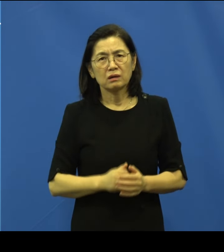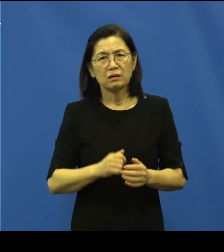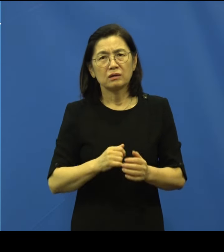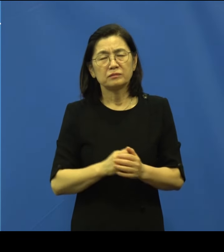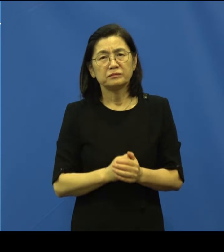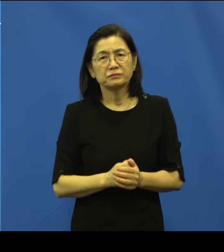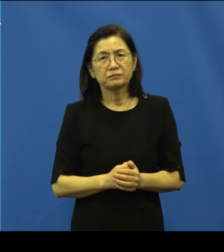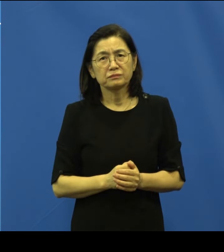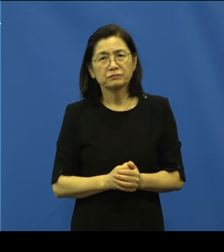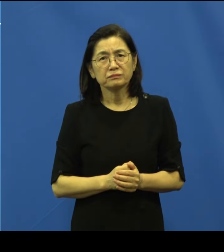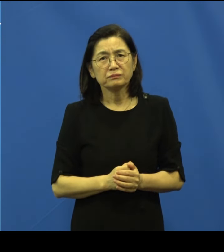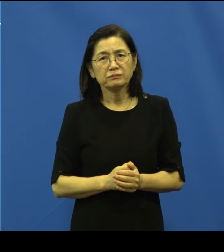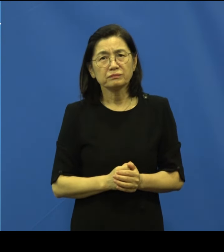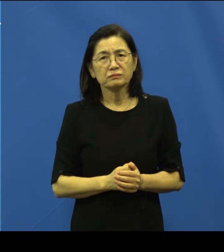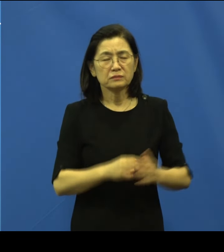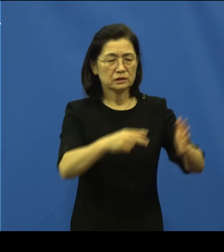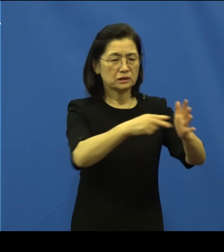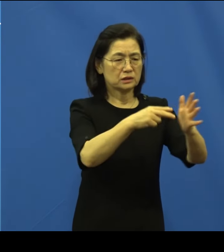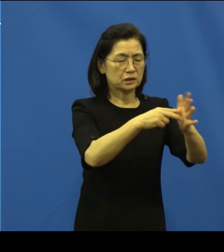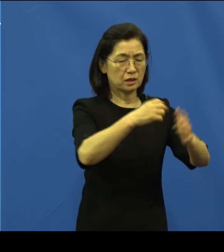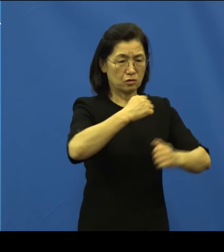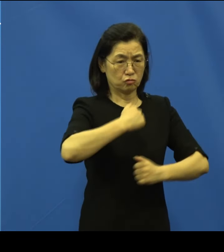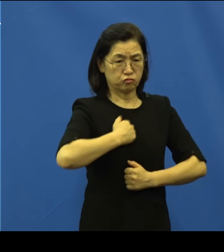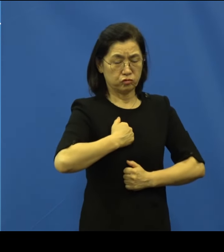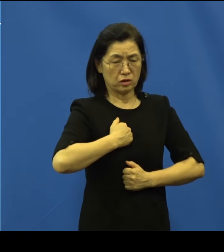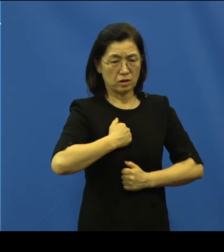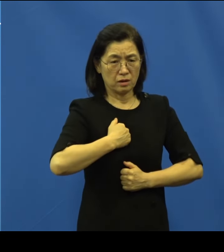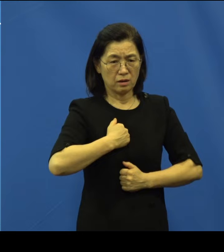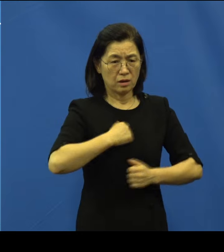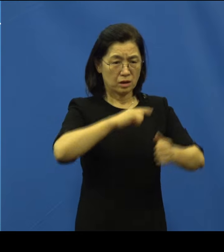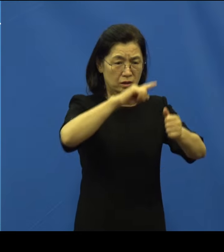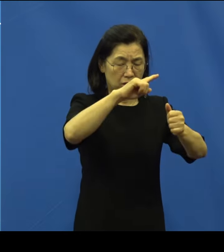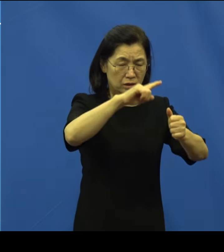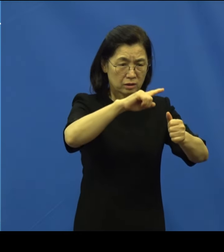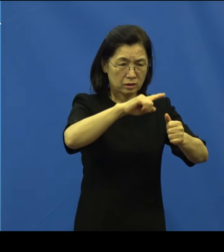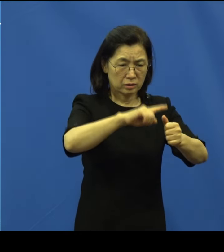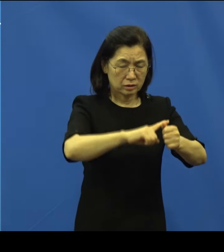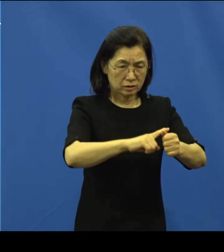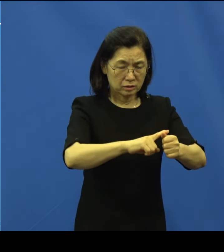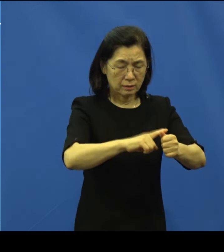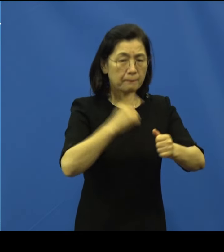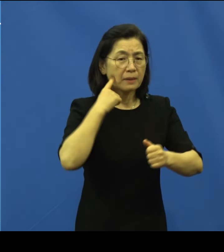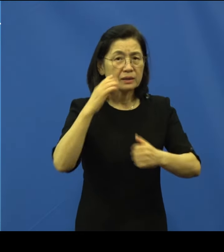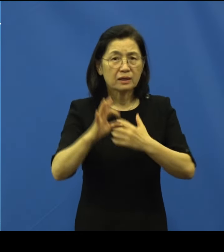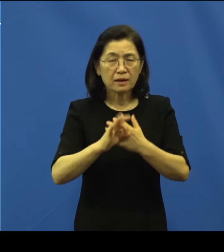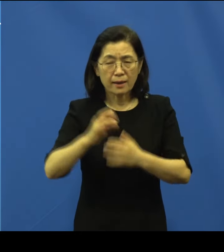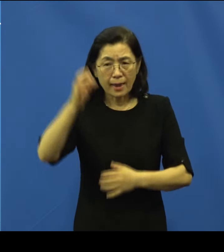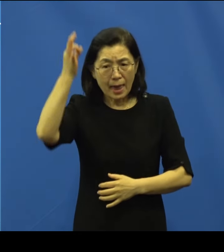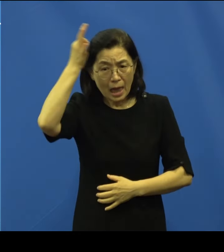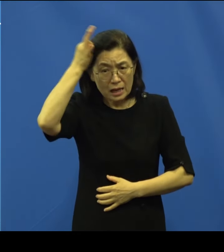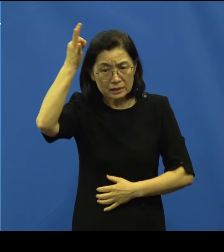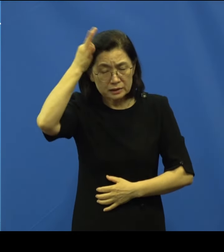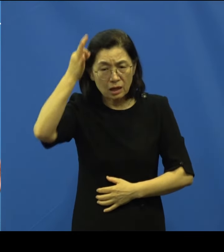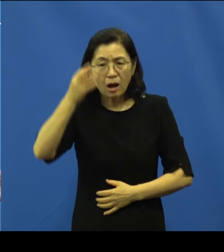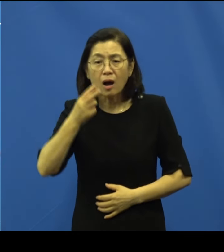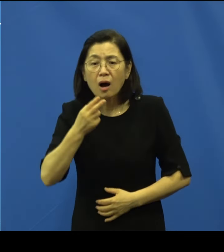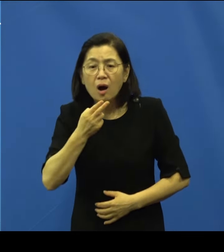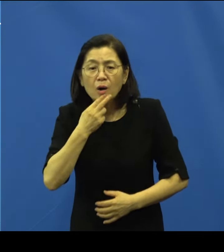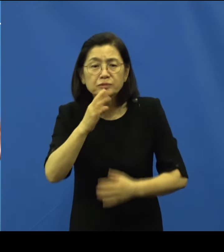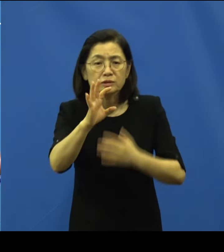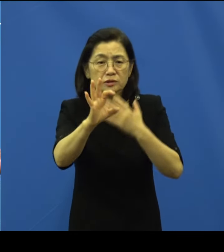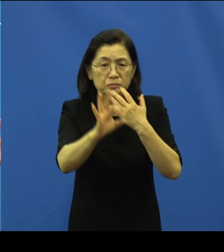전쟁의 한가운데 들어가 있는 거예요. 그러니까 만약에 엘리사가 없었으면 이스라엘은 아람에게 판판이 졌어요.